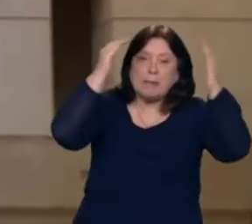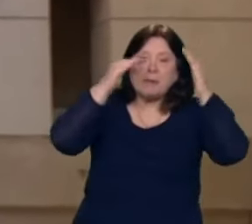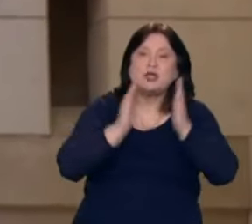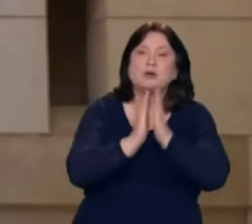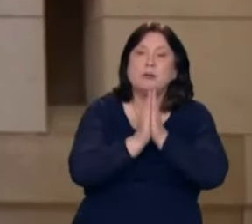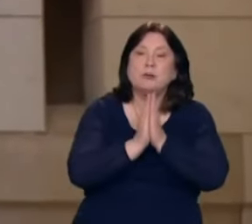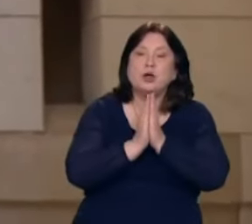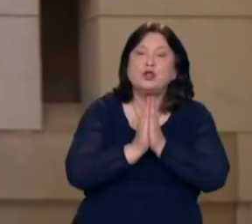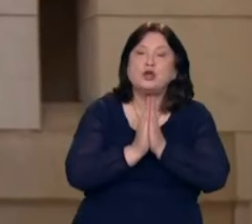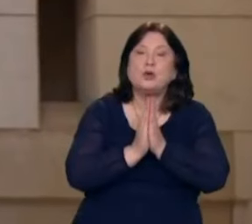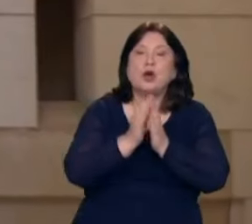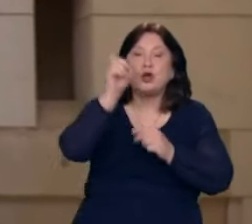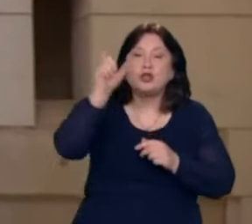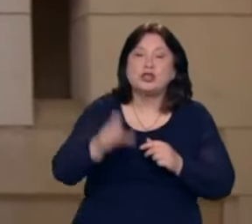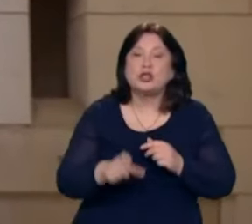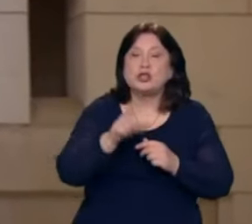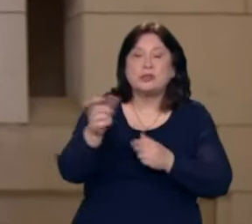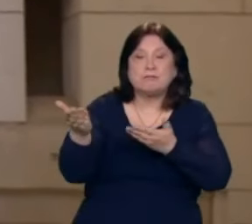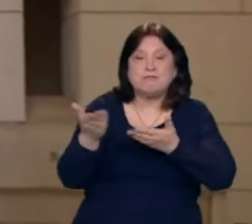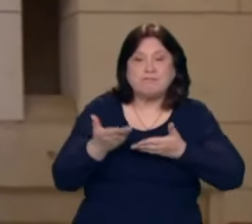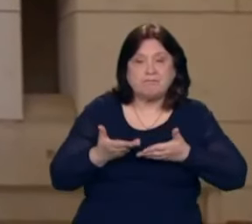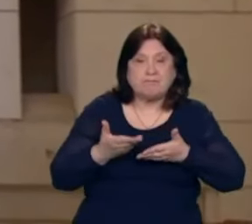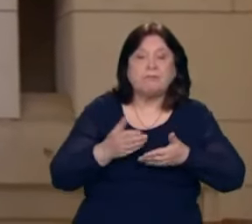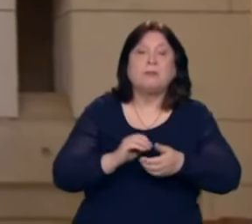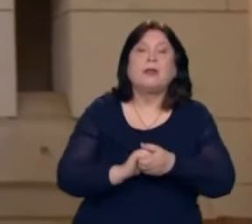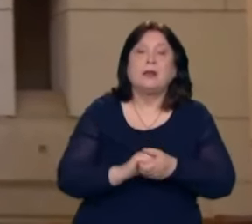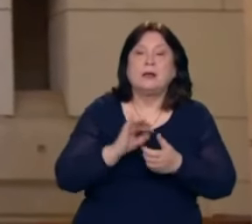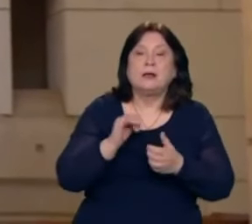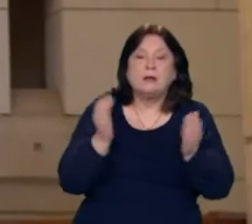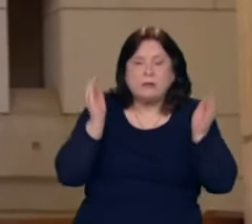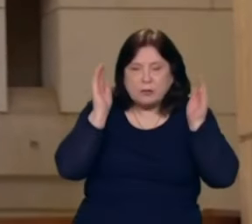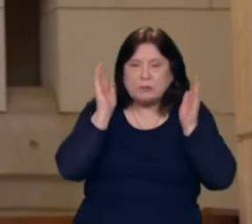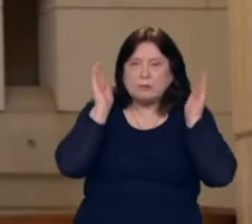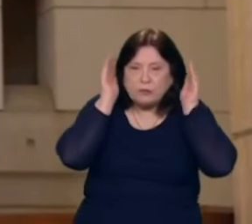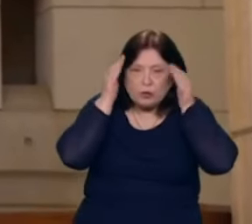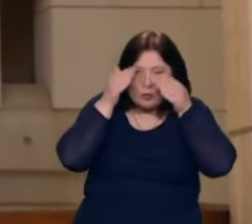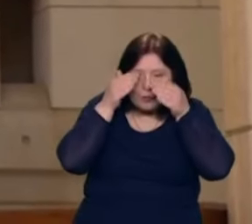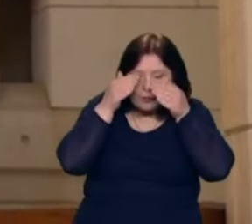o krzyż i się w niego